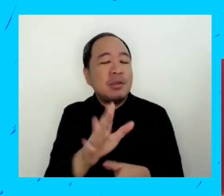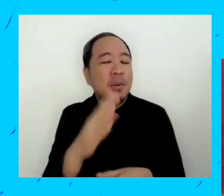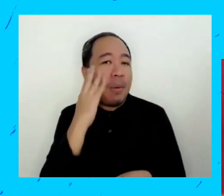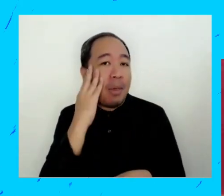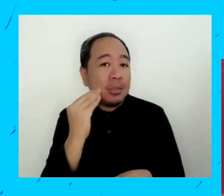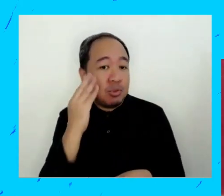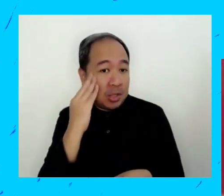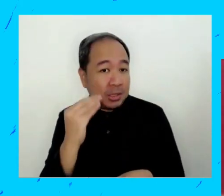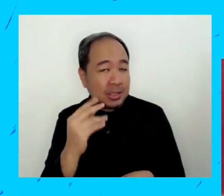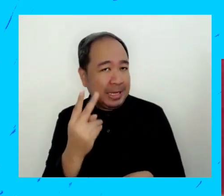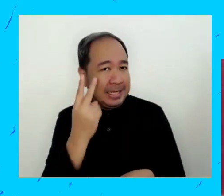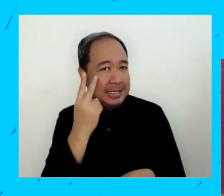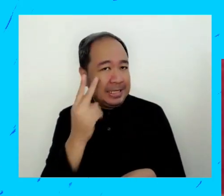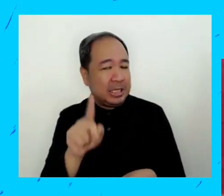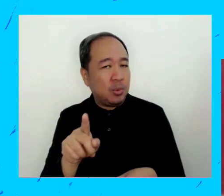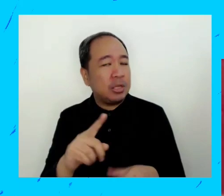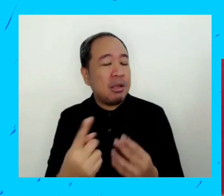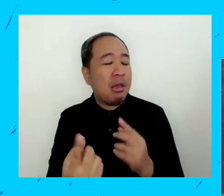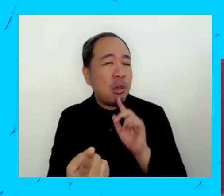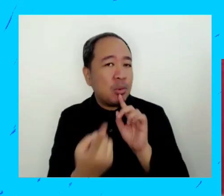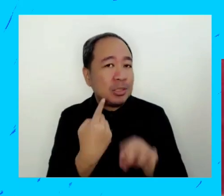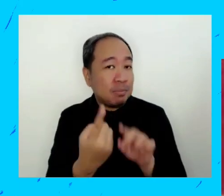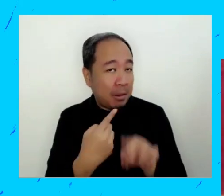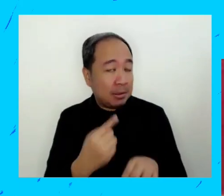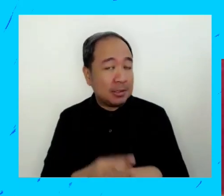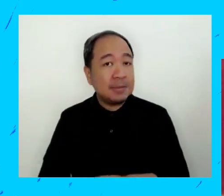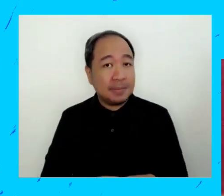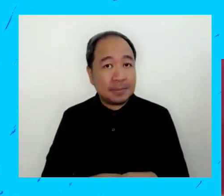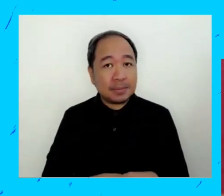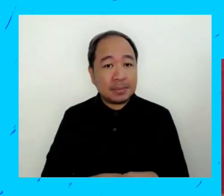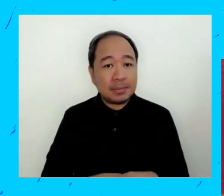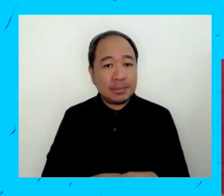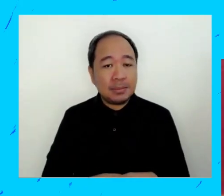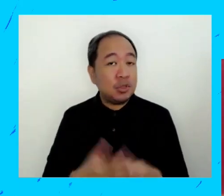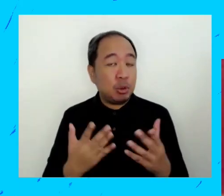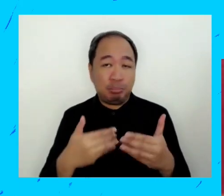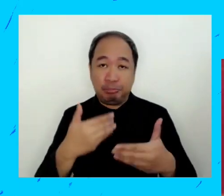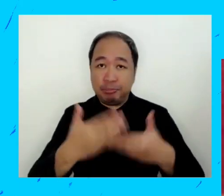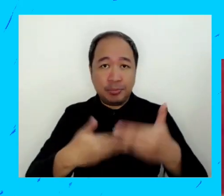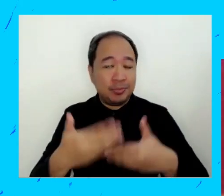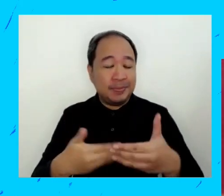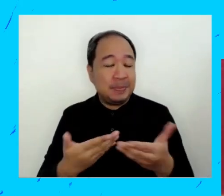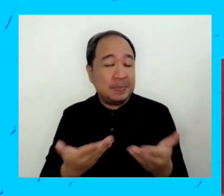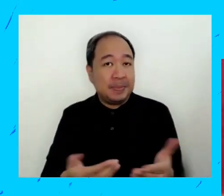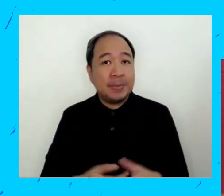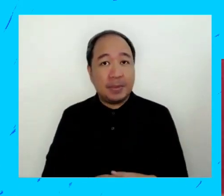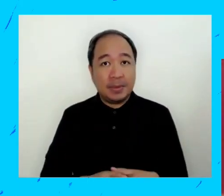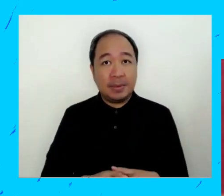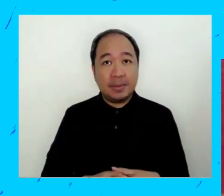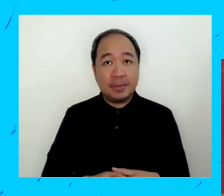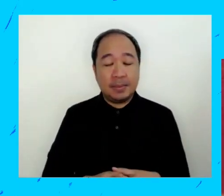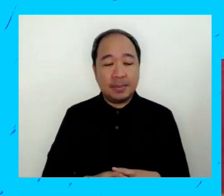pour décrire cette expérience, s'il vous plaît. Alors, on va commencer.